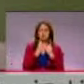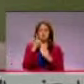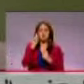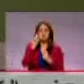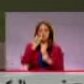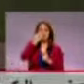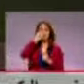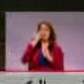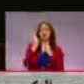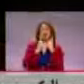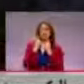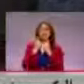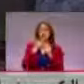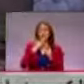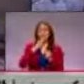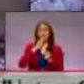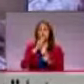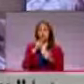والحاله مستقره الحمد لله.